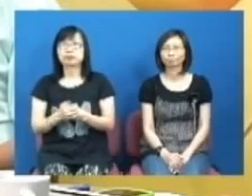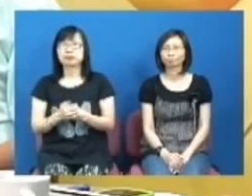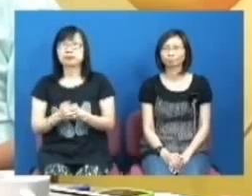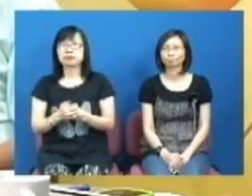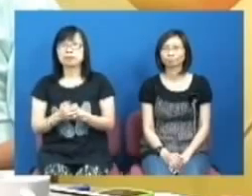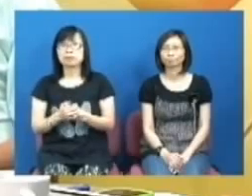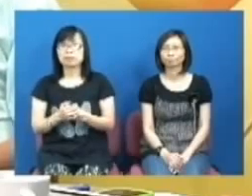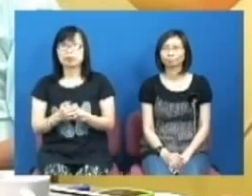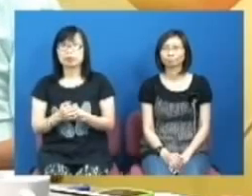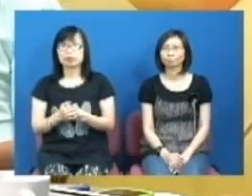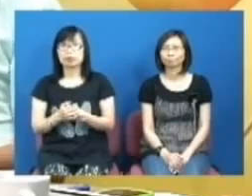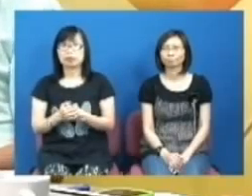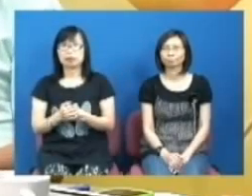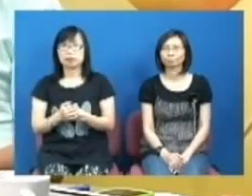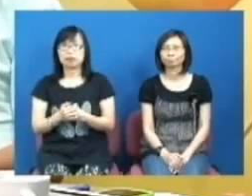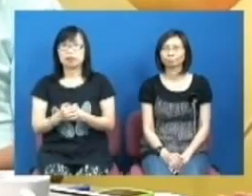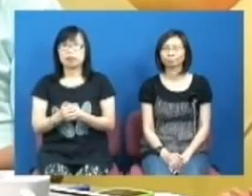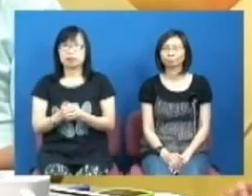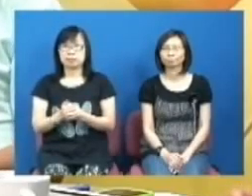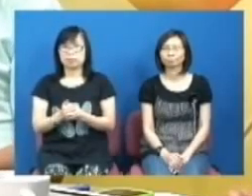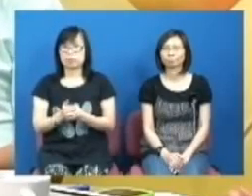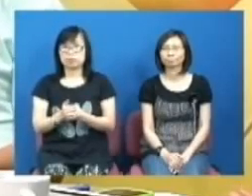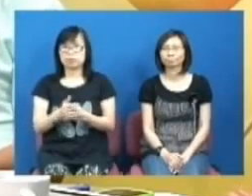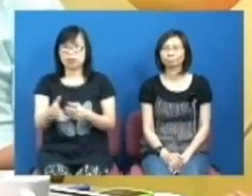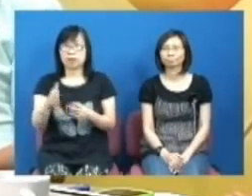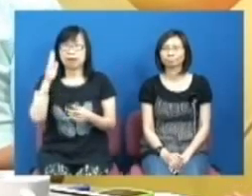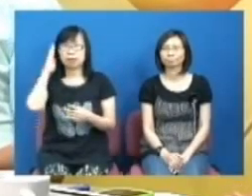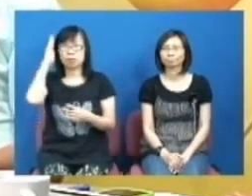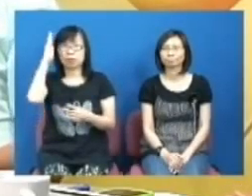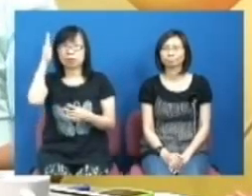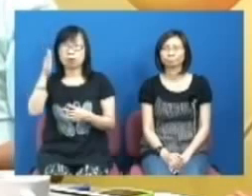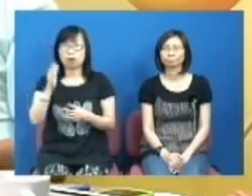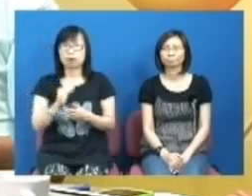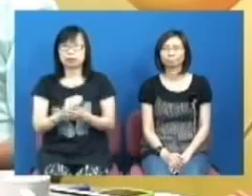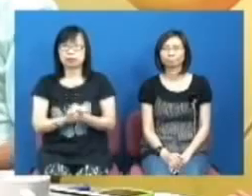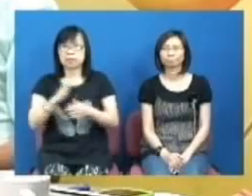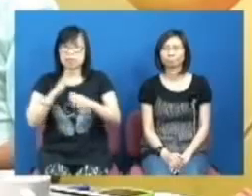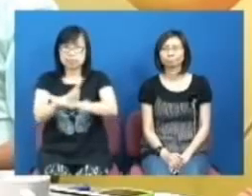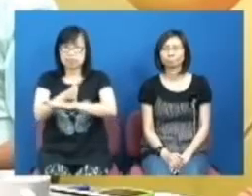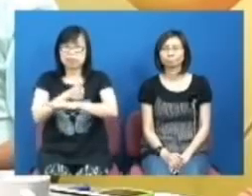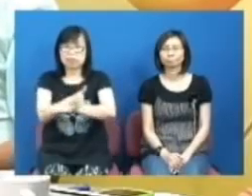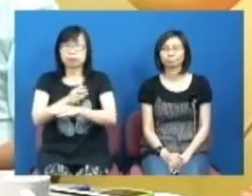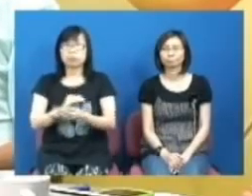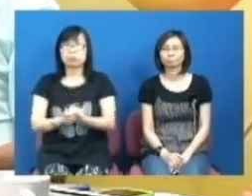個。expectation 一個喺一個社會